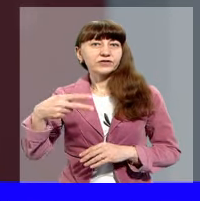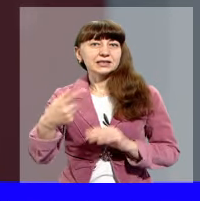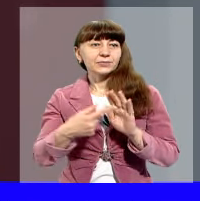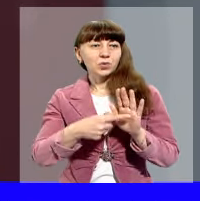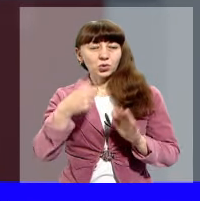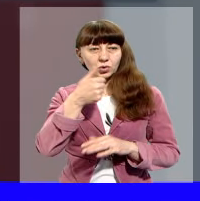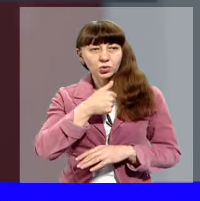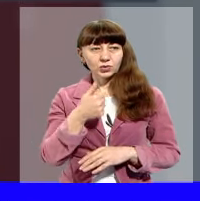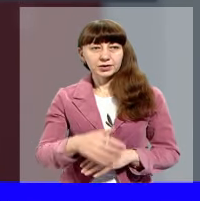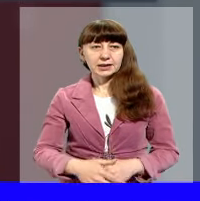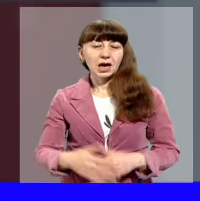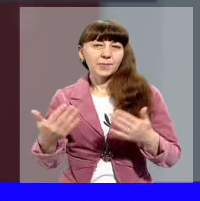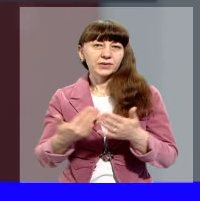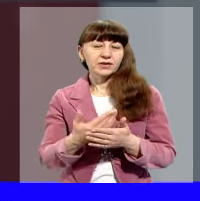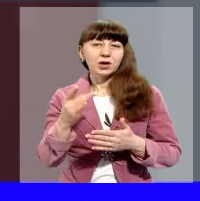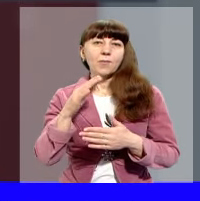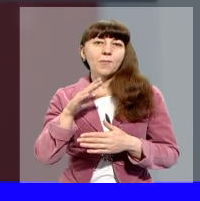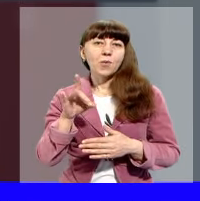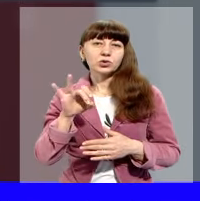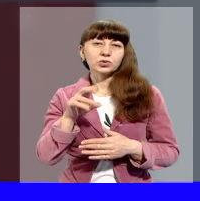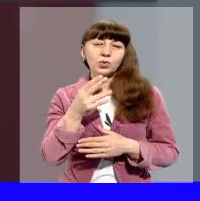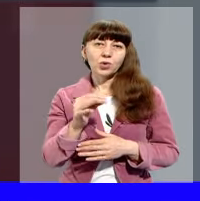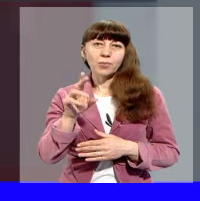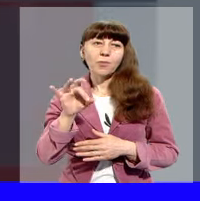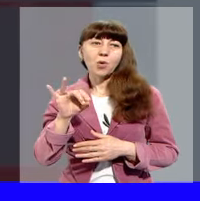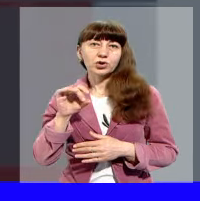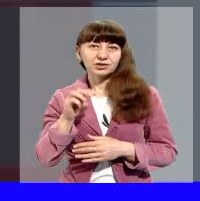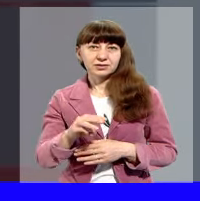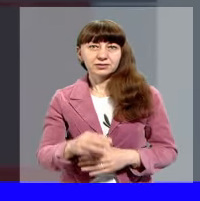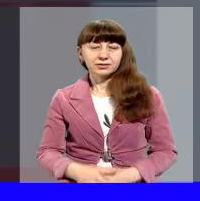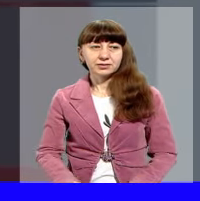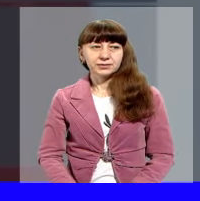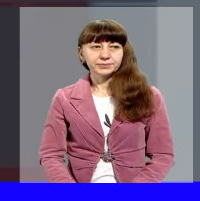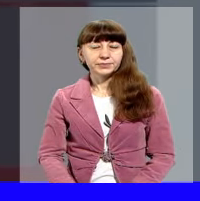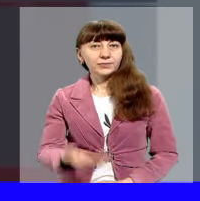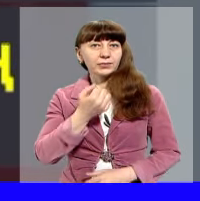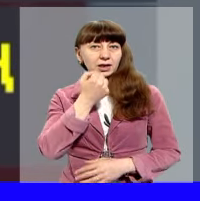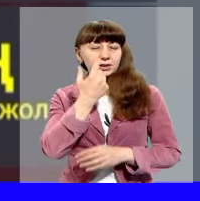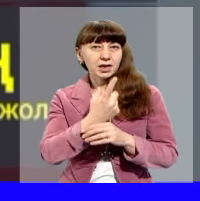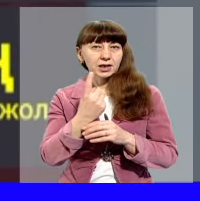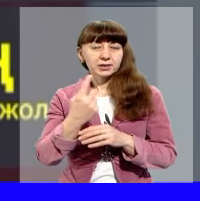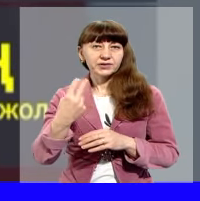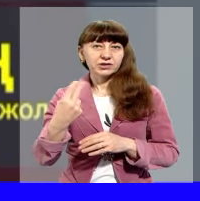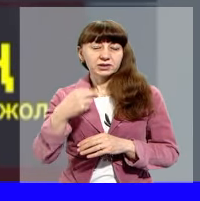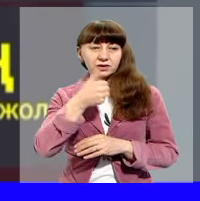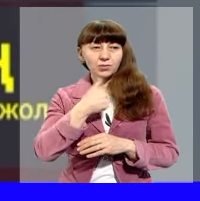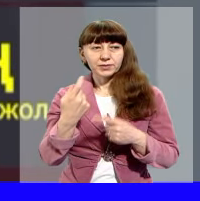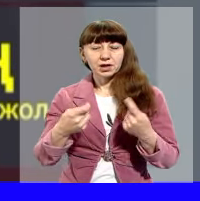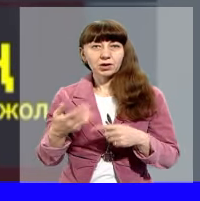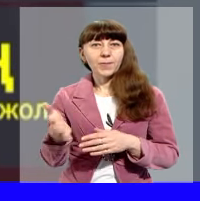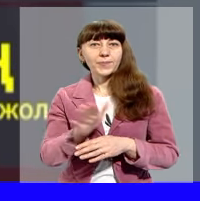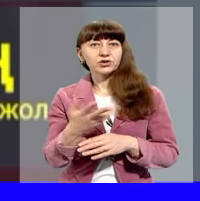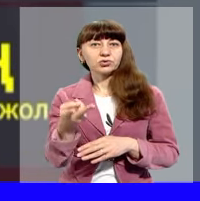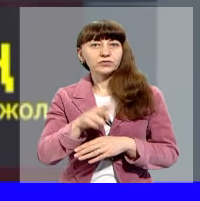жылдан бері қос ел арасындағы сауда-саттық 5 есе өсіп 529 миллион долларға жетті. Халықаралық көлік дәлізін дамыту үшін алдағы 6